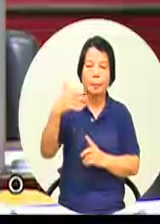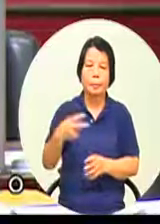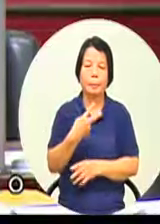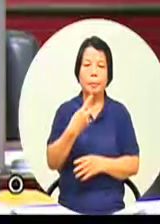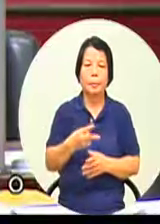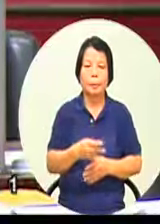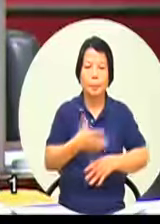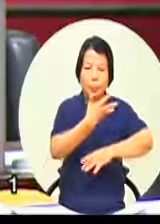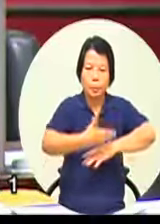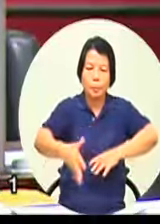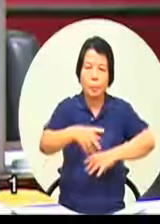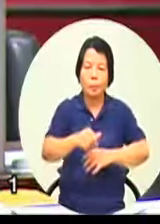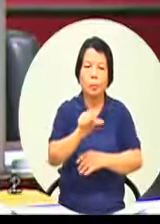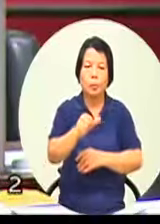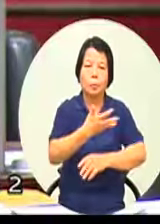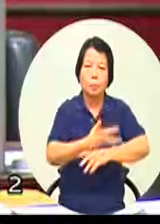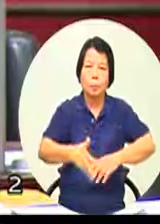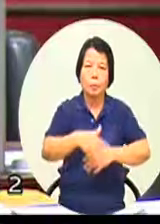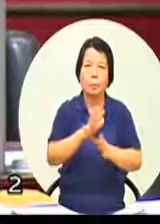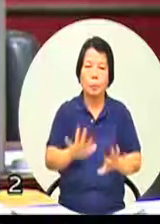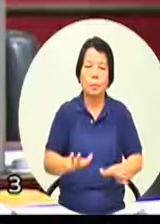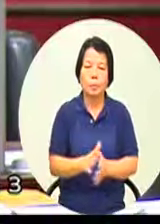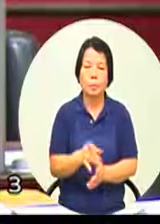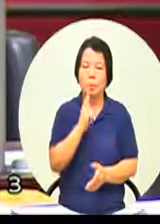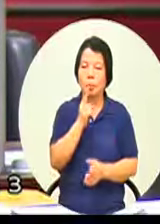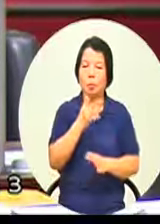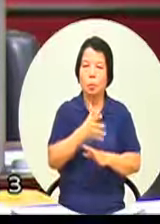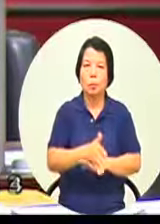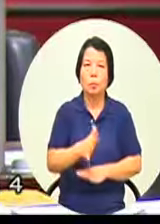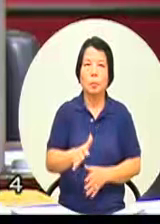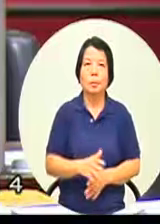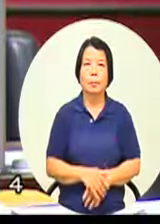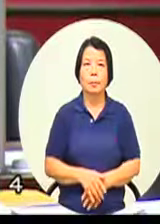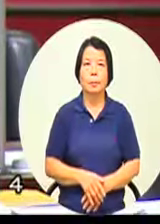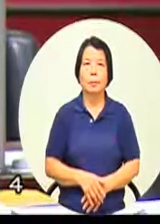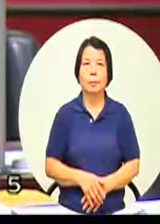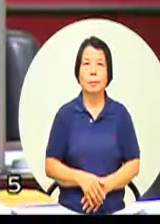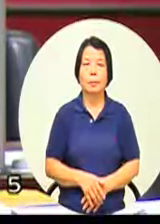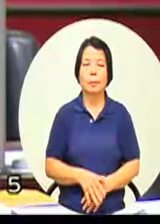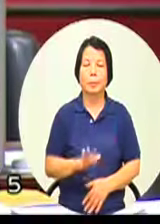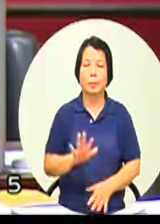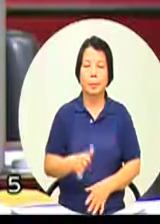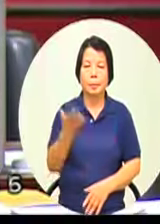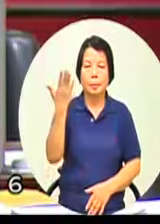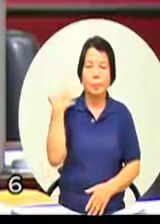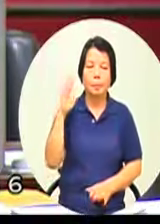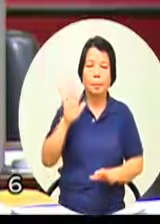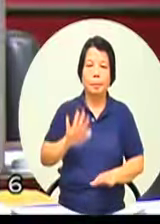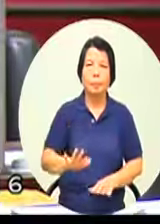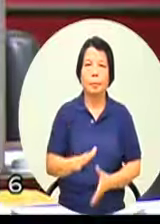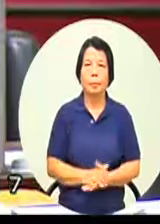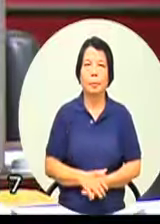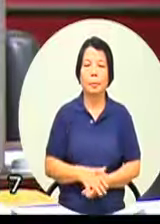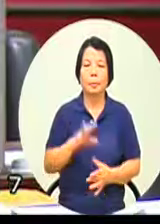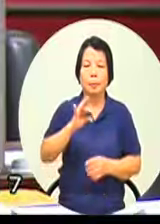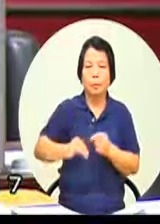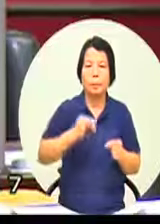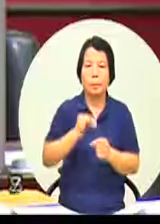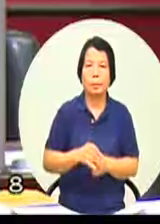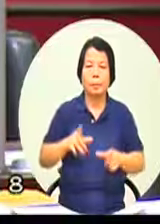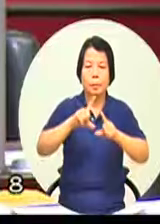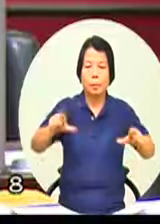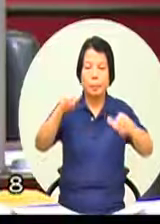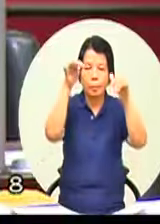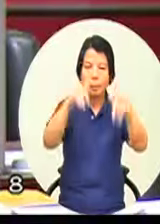排，因为这一次你也说了，是有史以来百年最大的